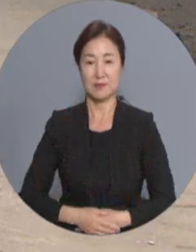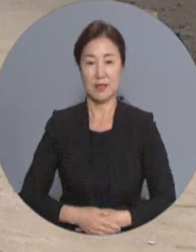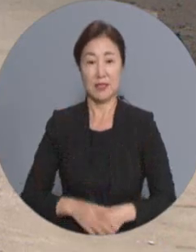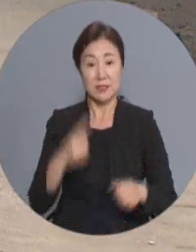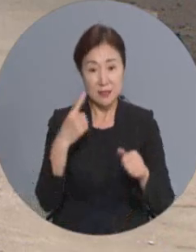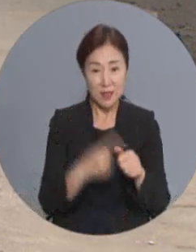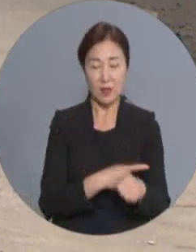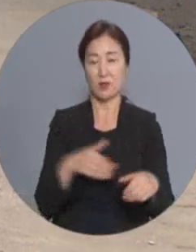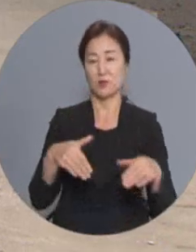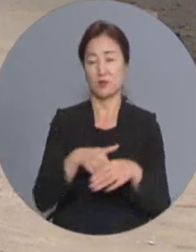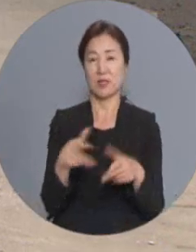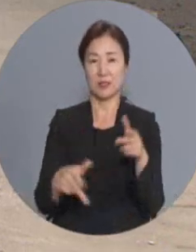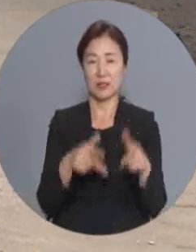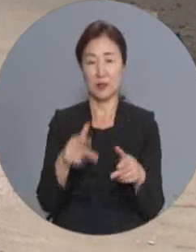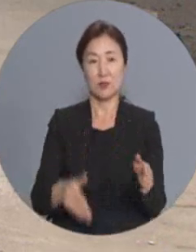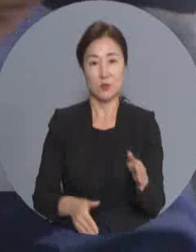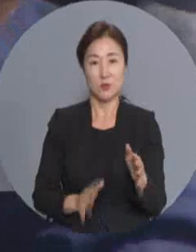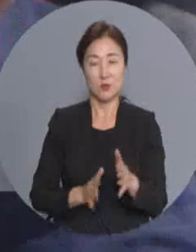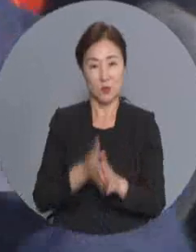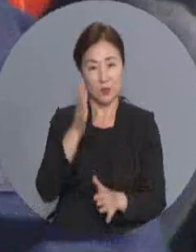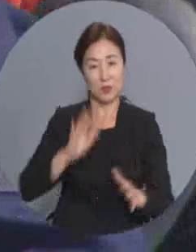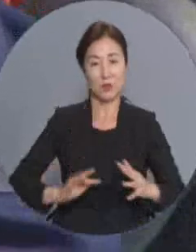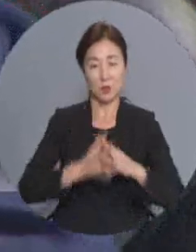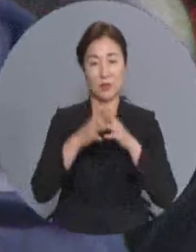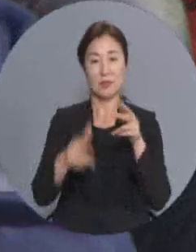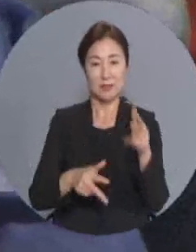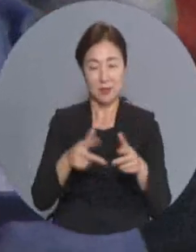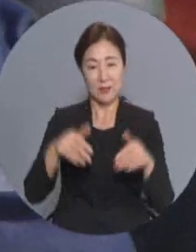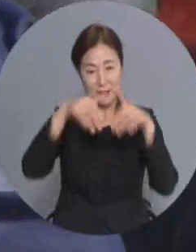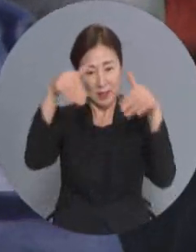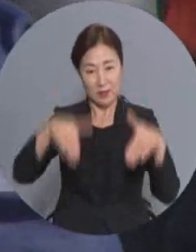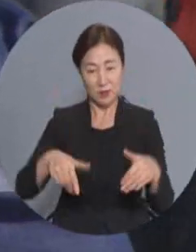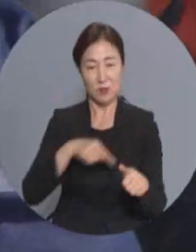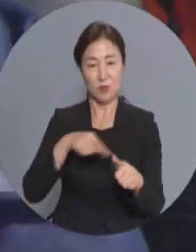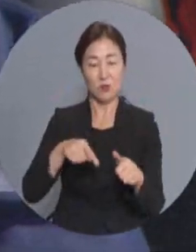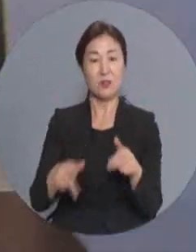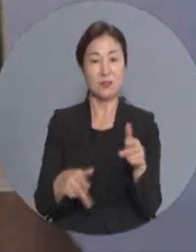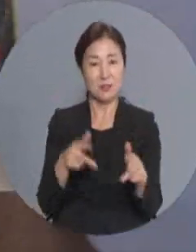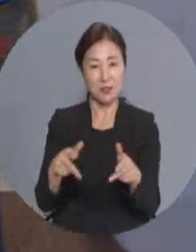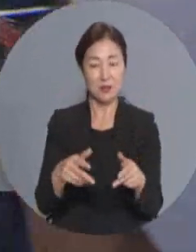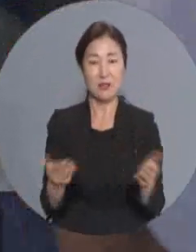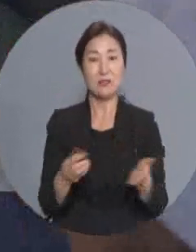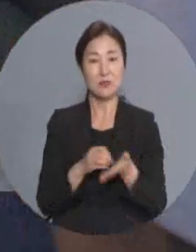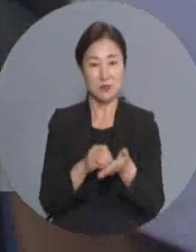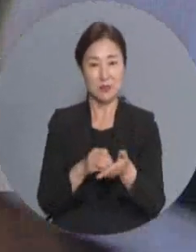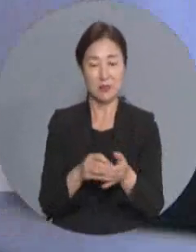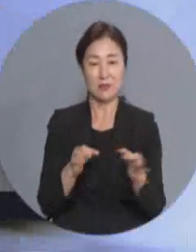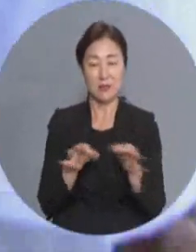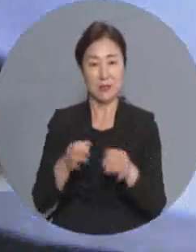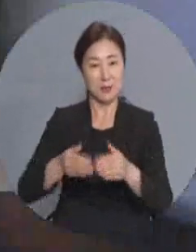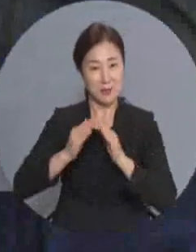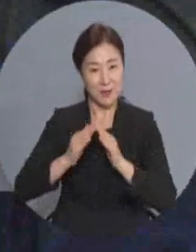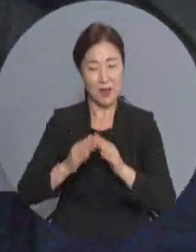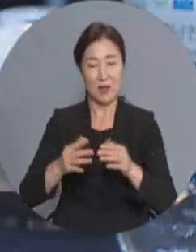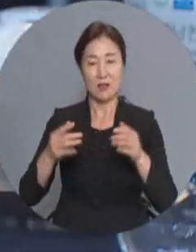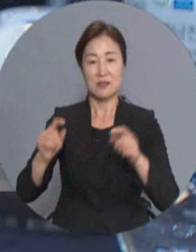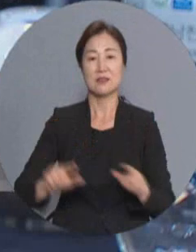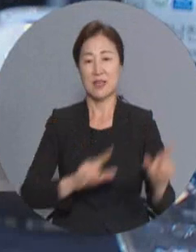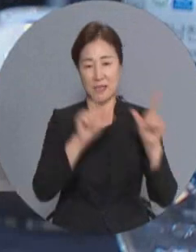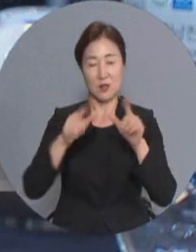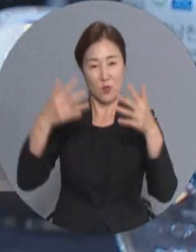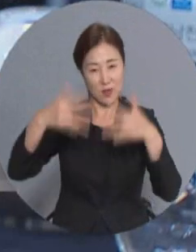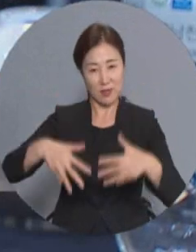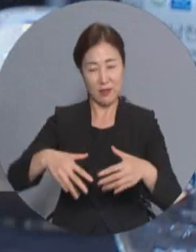생태 문화산업 도시 조성 사업을 연한 계적인 교육 사업으로 취업과 창업 정주환경 개선으로